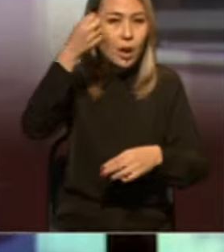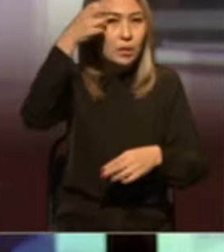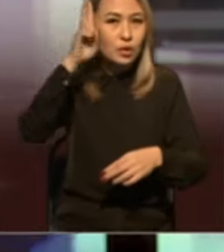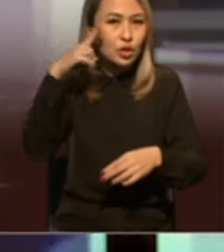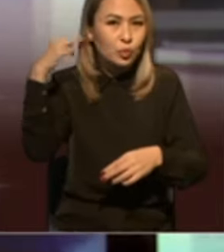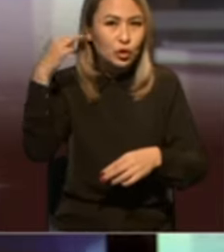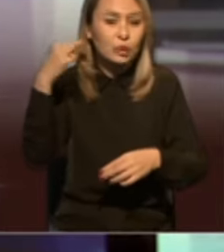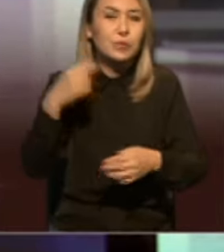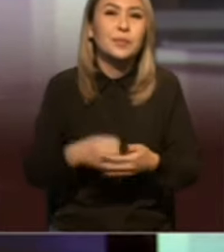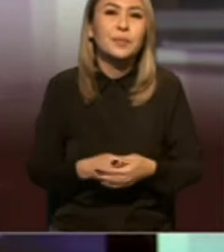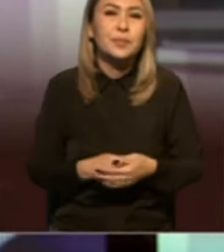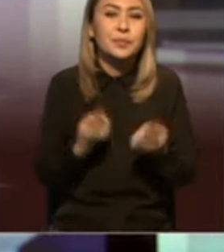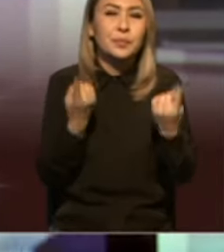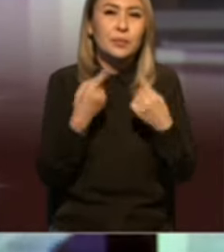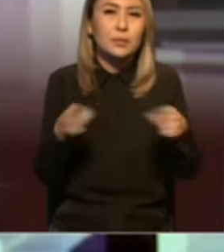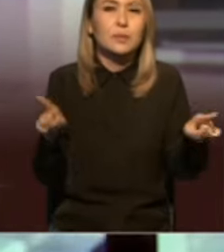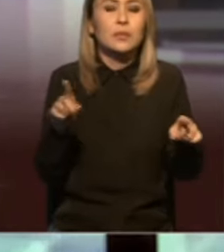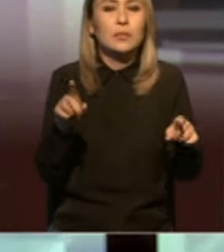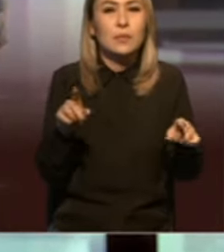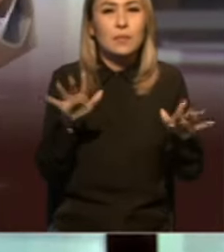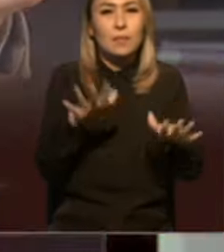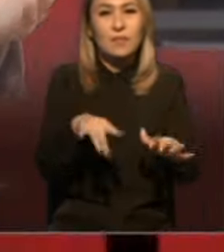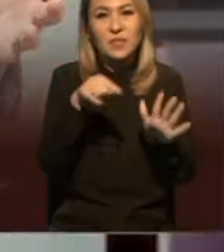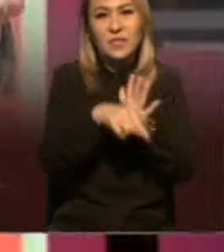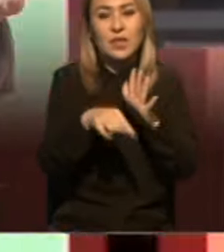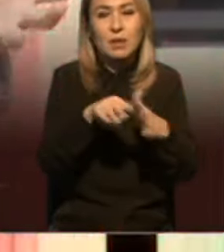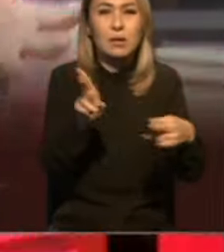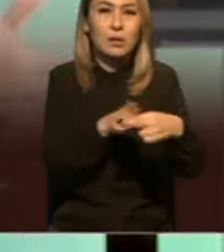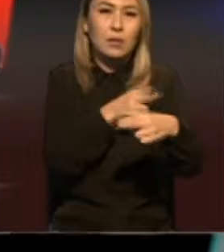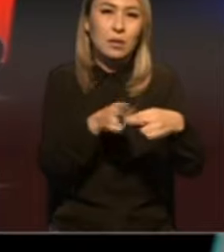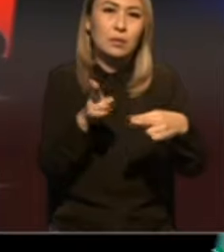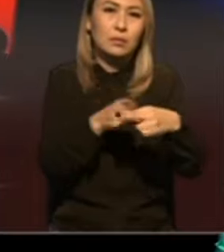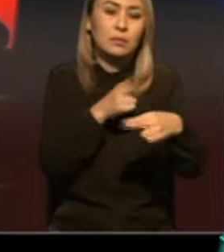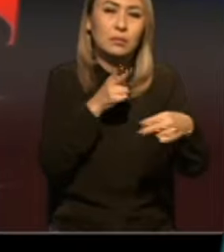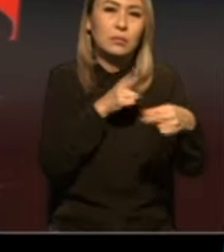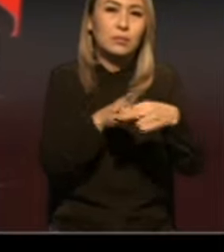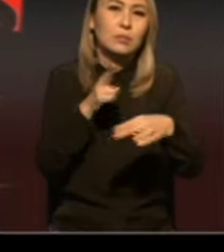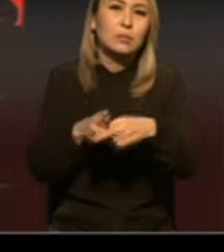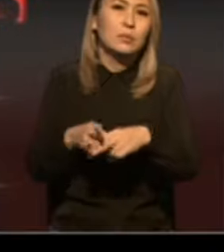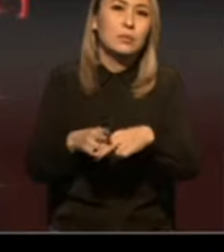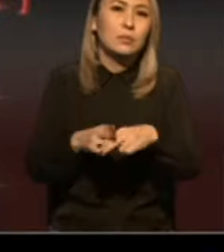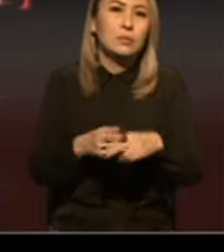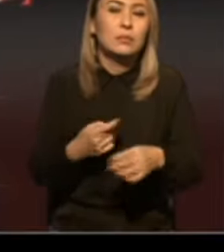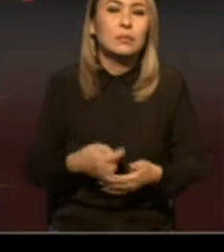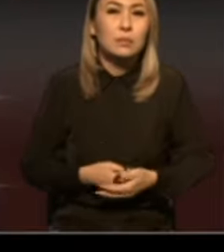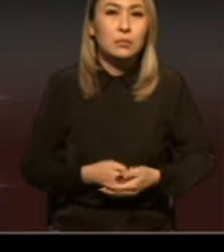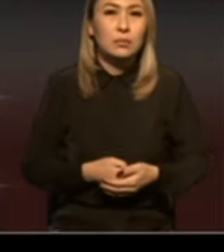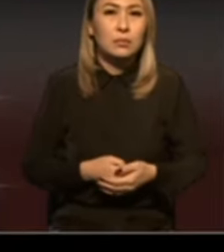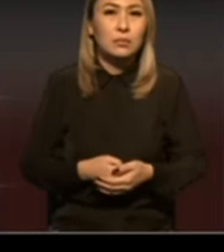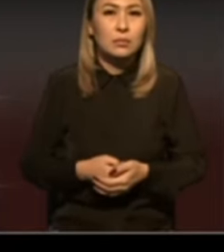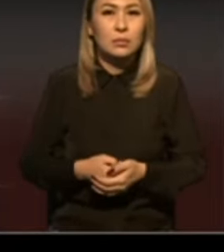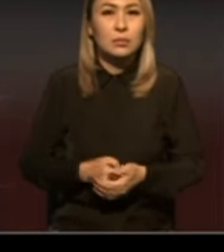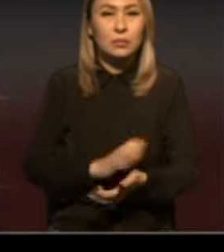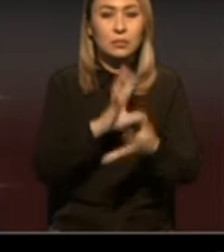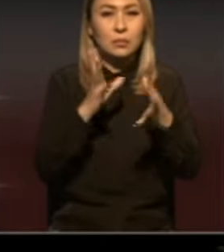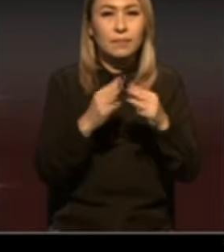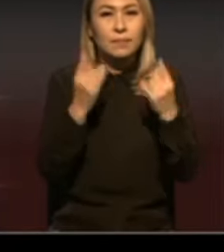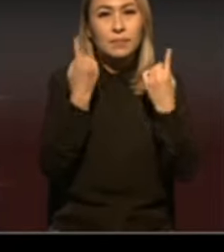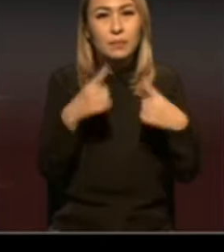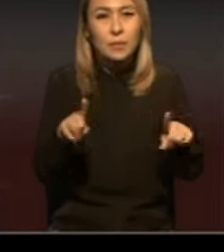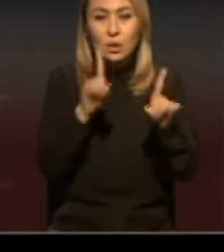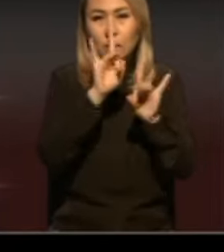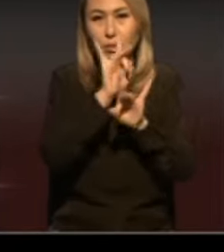әзірбайжанның, басқа да түркі ұлттарының арасында барьер, кедергі алынып тасталды. Біз қазір бір-бірімізді басқа деп